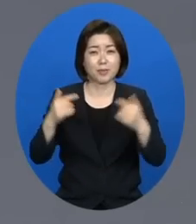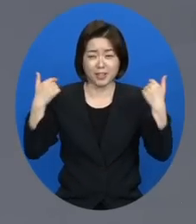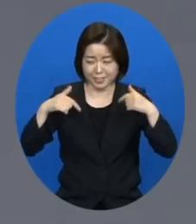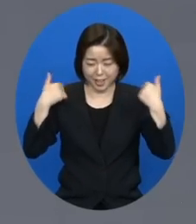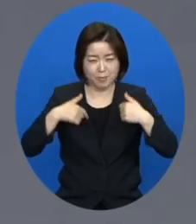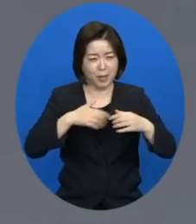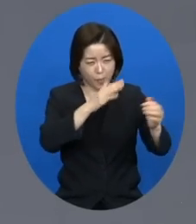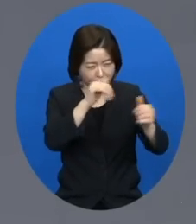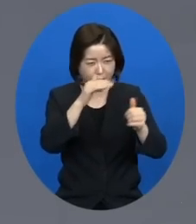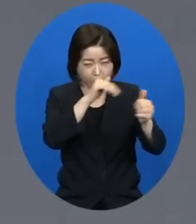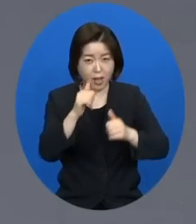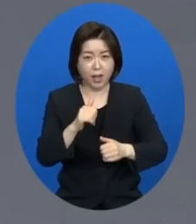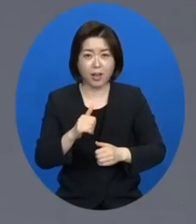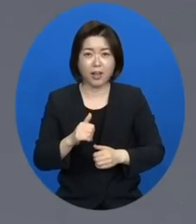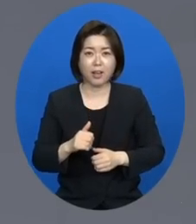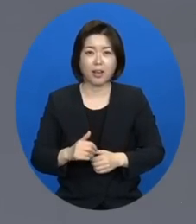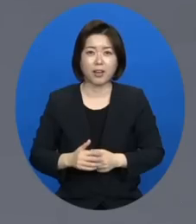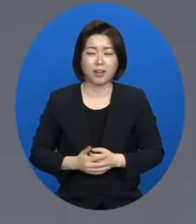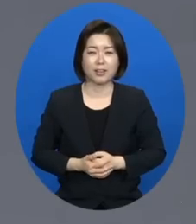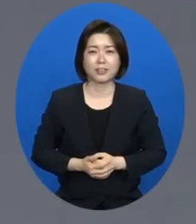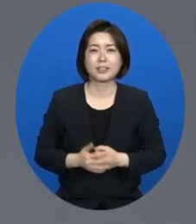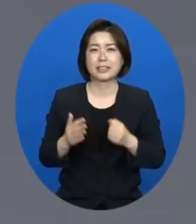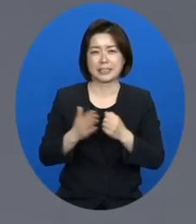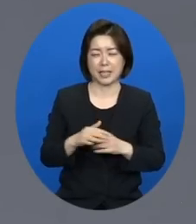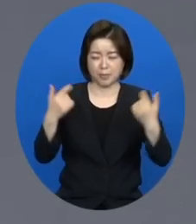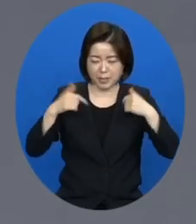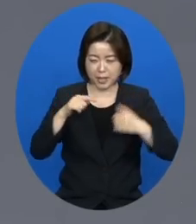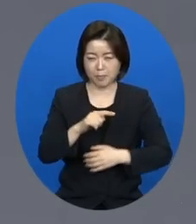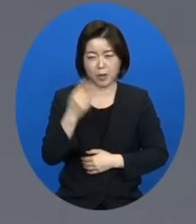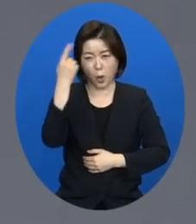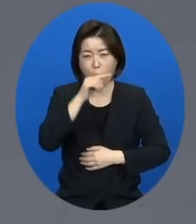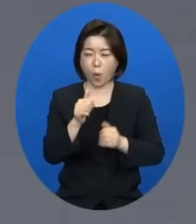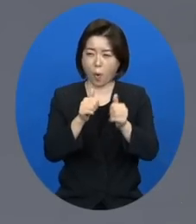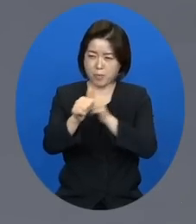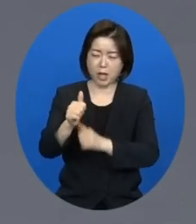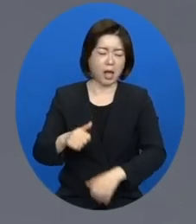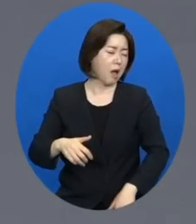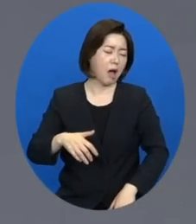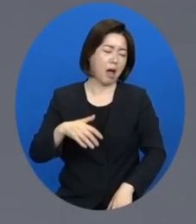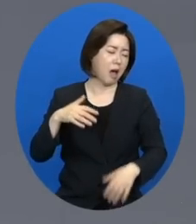내게 오라. 그러니까 이 잘생긴 것도 피곤한 거예요.